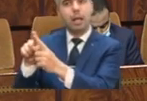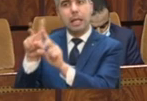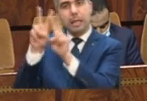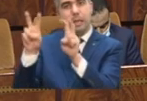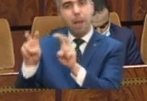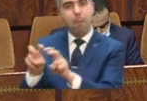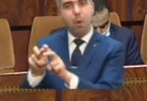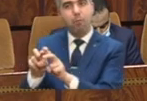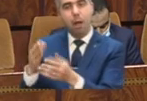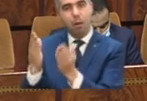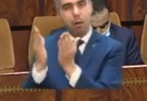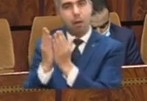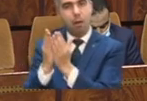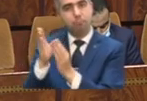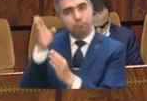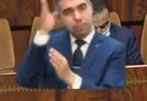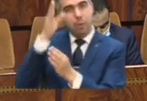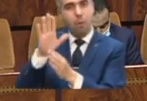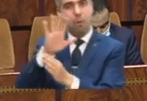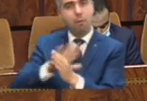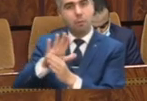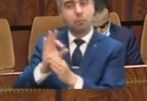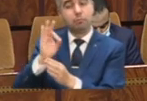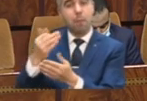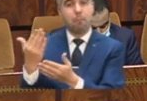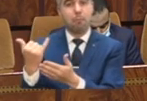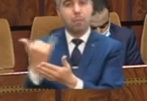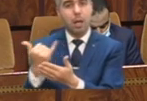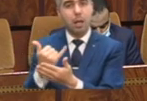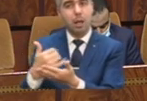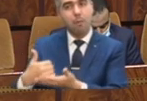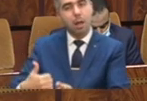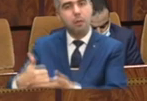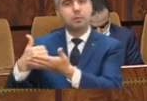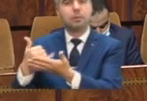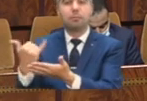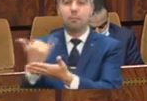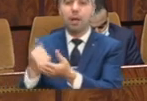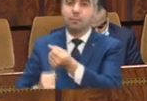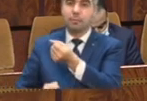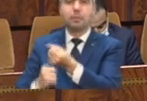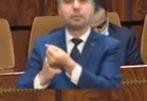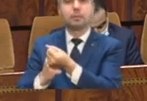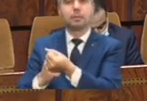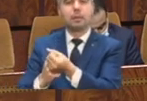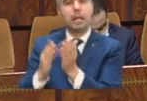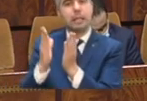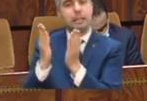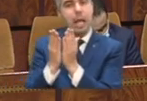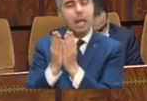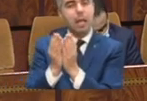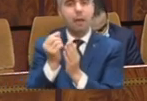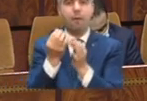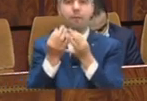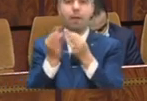النتيجة إلا جينا نتحدثوا فيها بمنطق الربح والخسارة، هادو استفدوا من التعليم المجاني